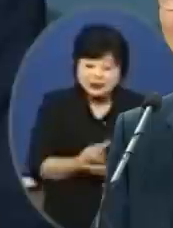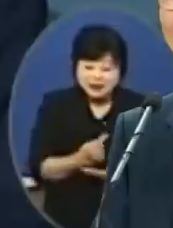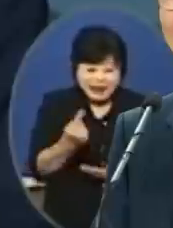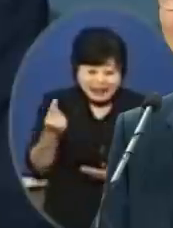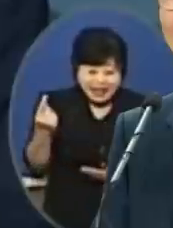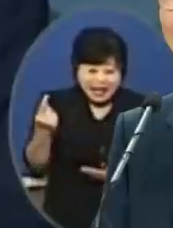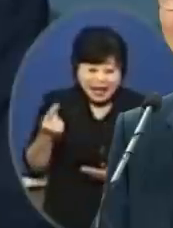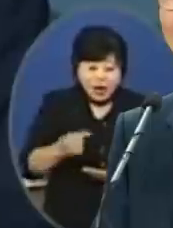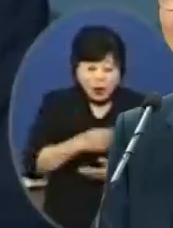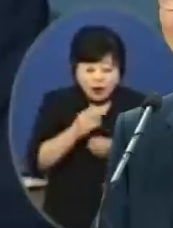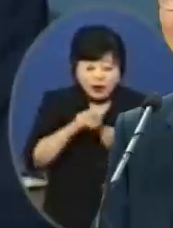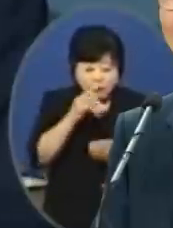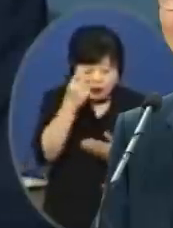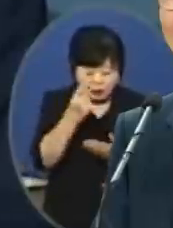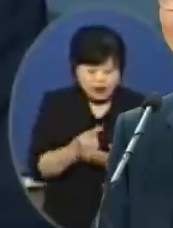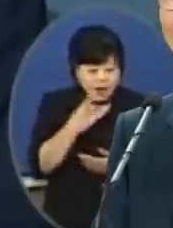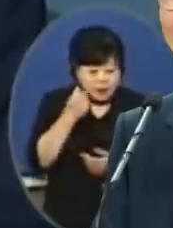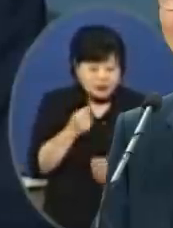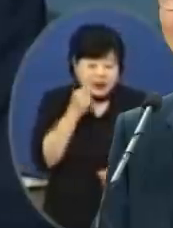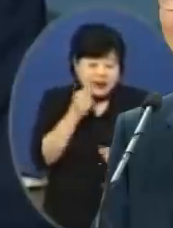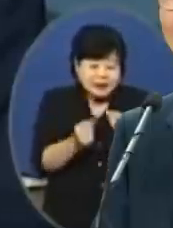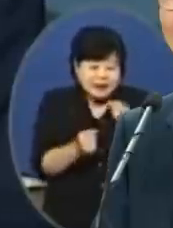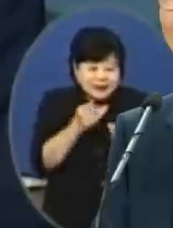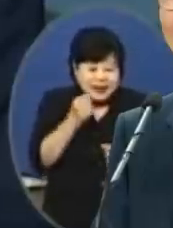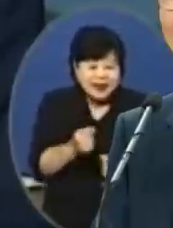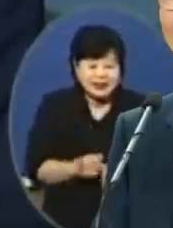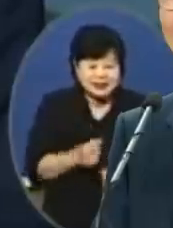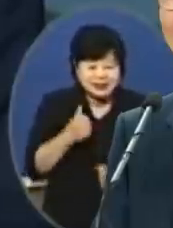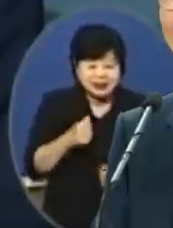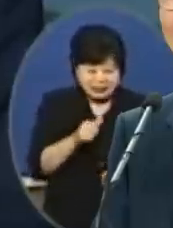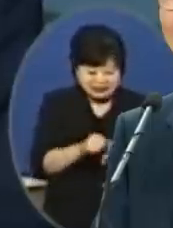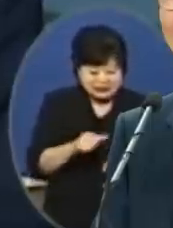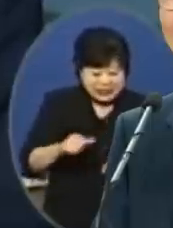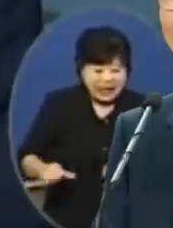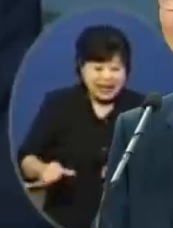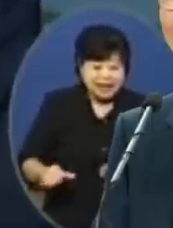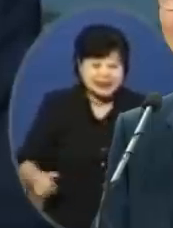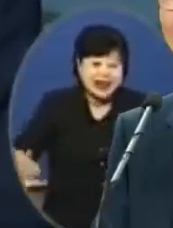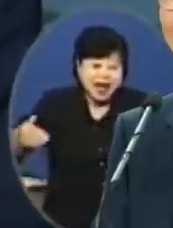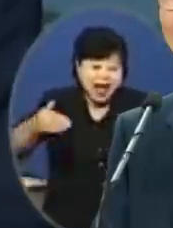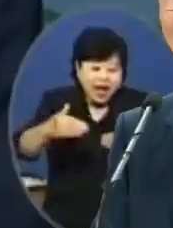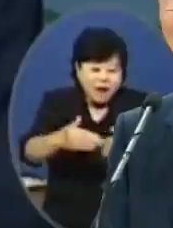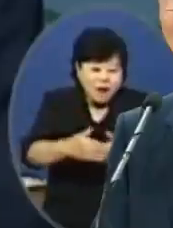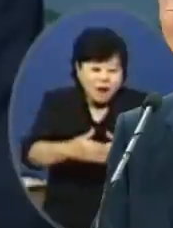떠났다가 회개하고 돌아오니 아버지가 뛰어나가서 탕자를 안고